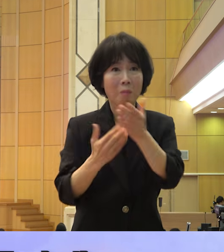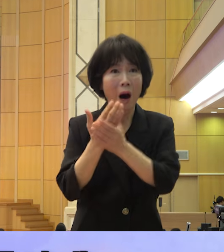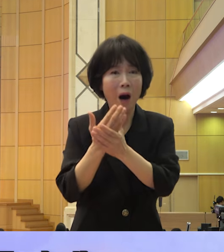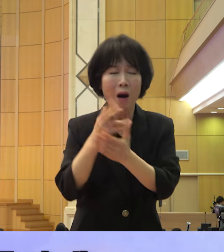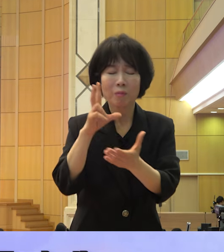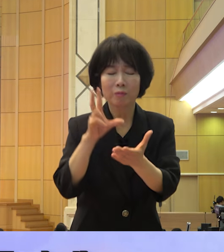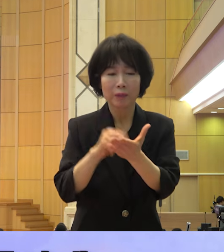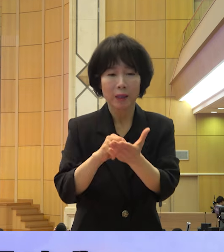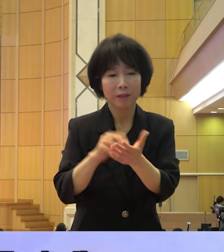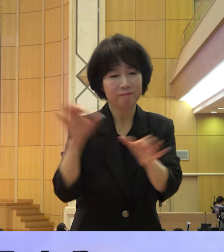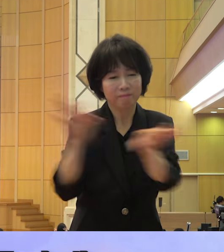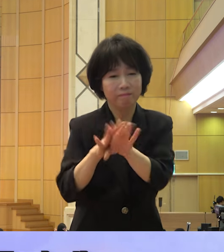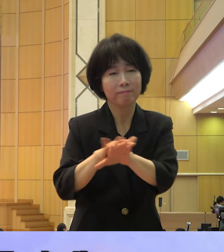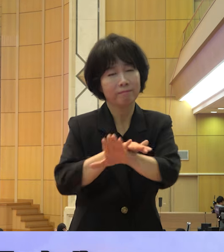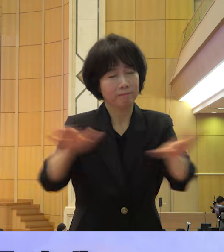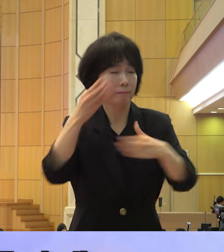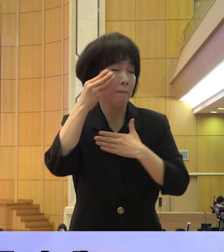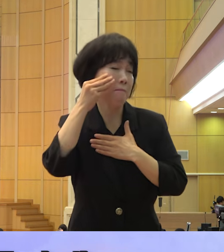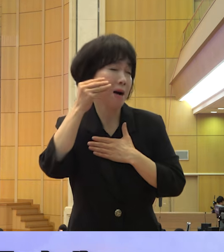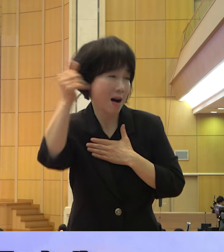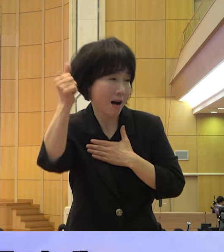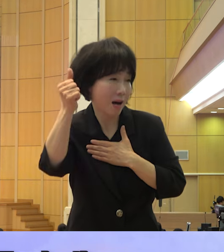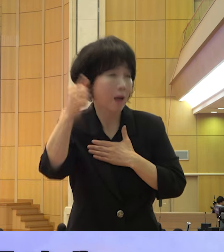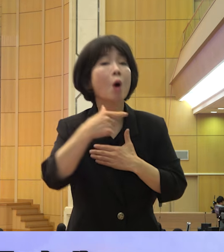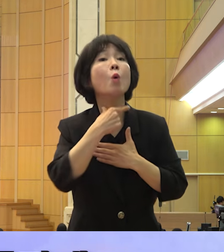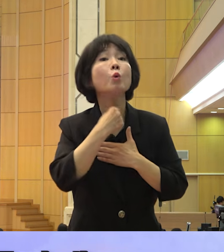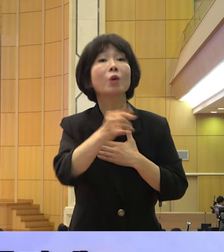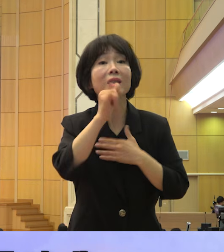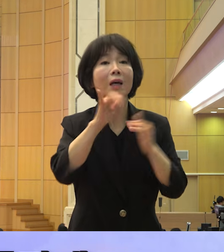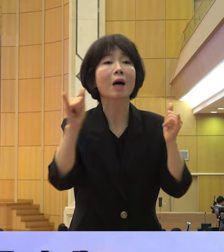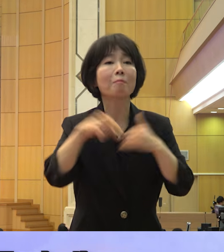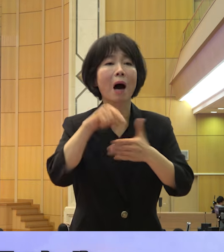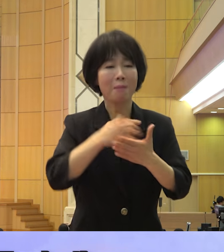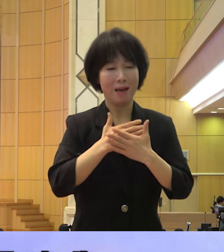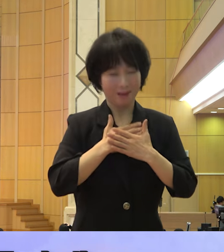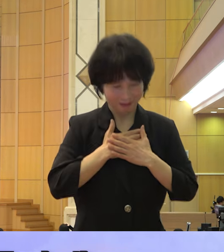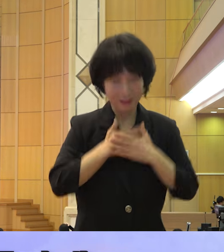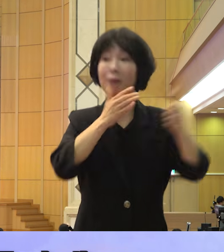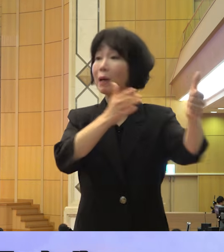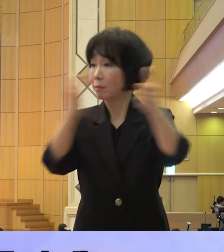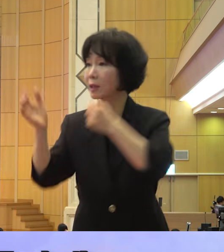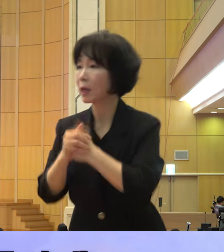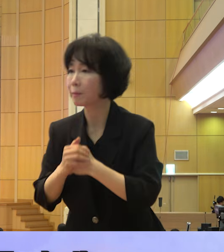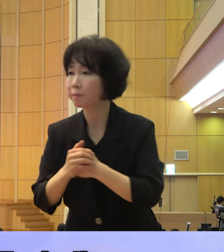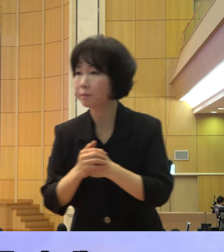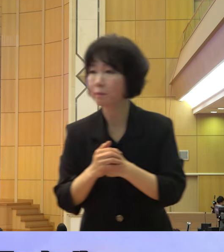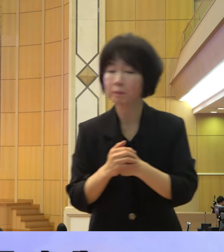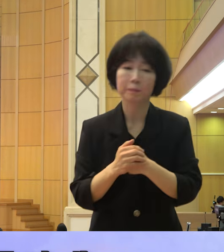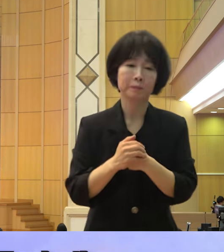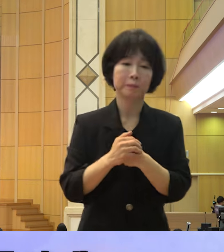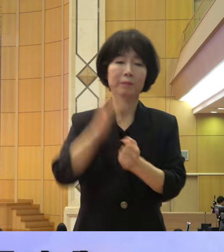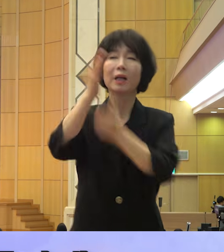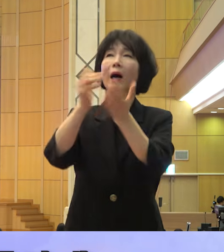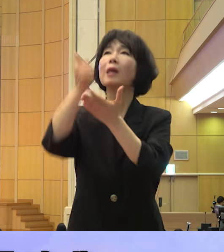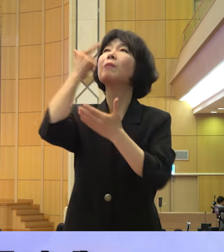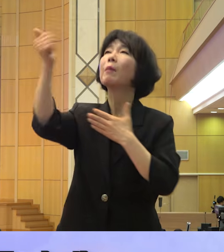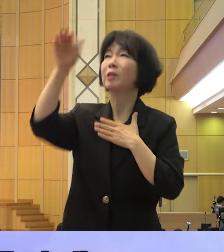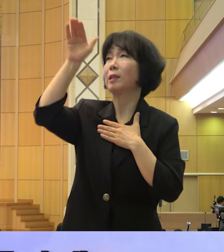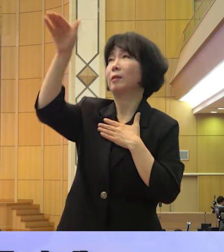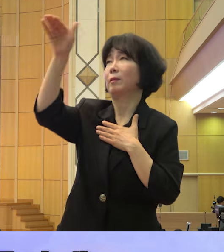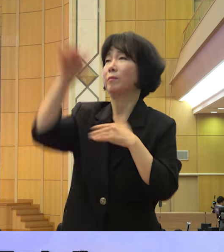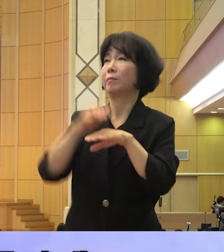모든 일을 만사 형통하도록 소원한 바가 이루기를 원하는 사람은 가슴에 손을 얹기를 바랍니다. 하나님